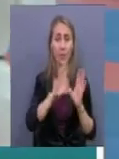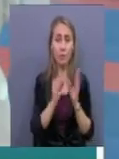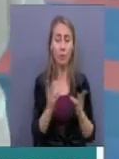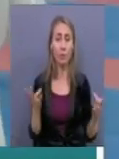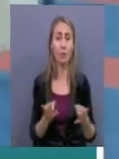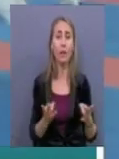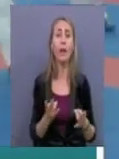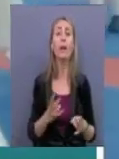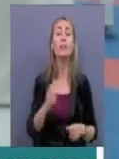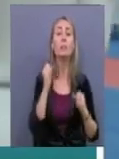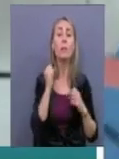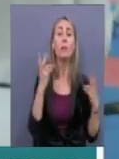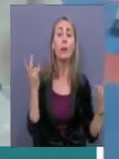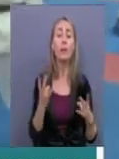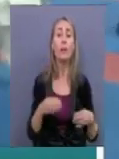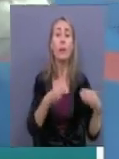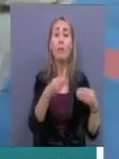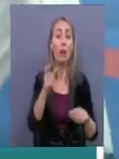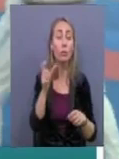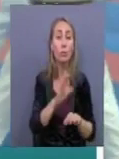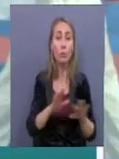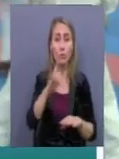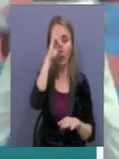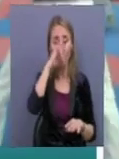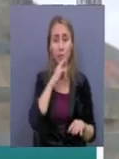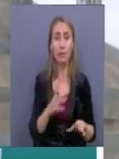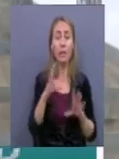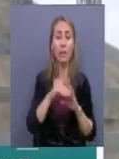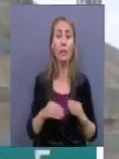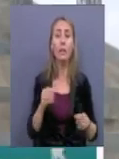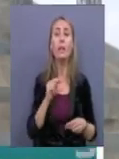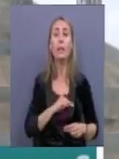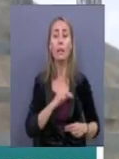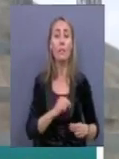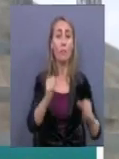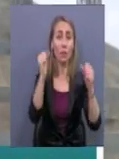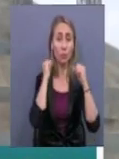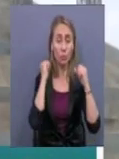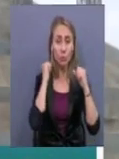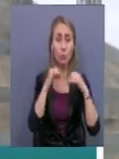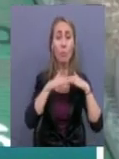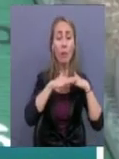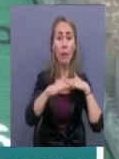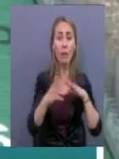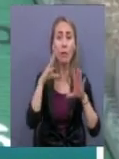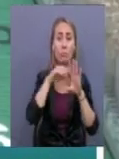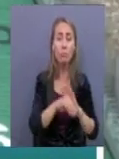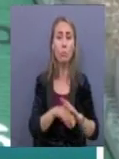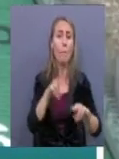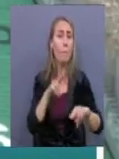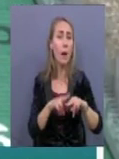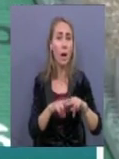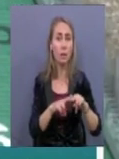дене шынықтыру және спорт саласының ұлттық цифрлық платформасы жасақталды. Ол спорт нысандарының паспорттары мен спортшылар туралы деректер қорынан